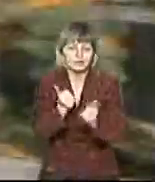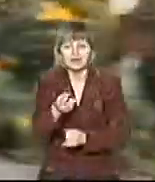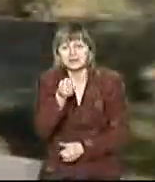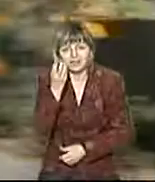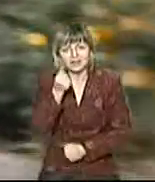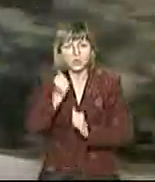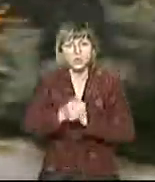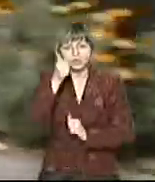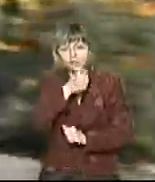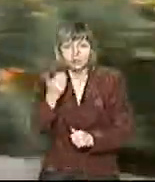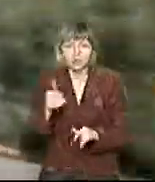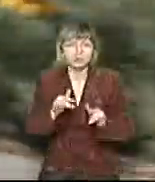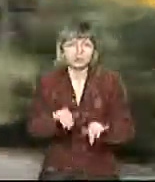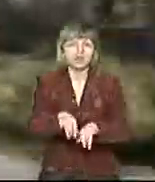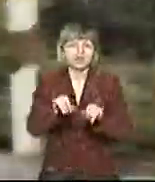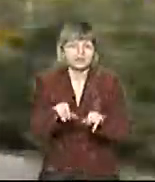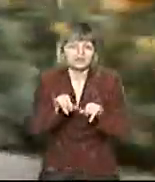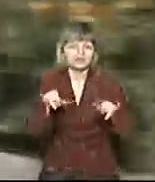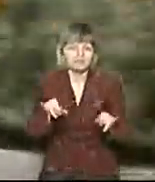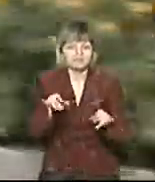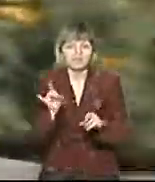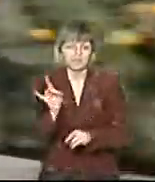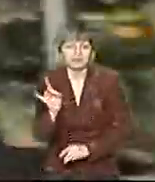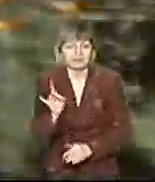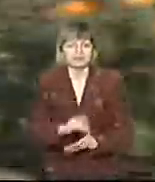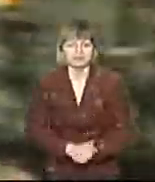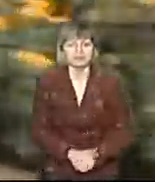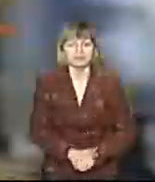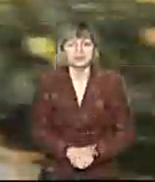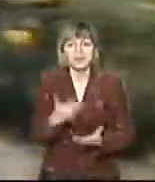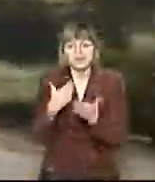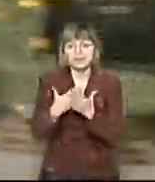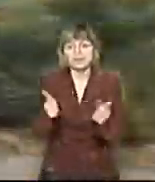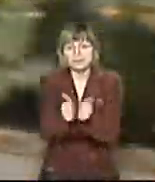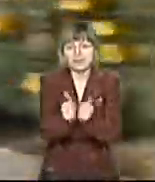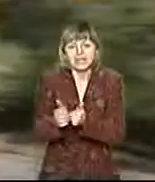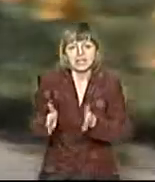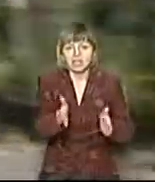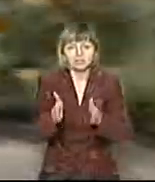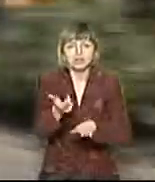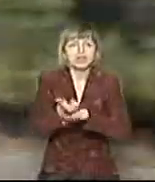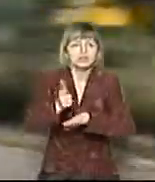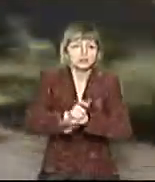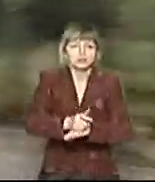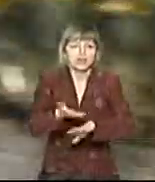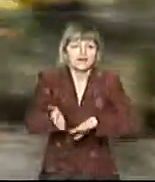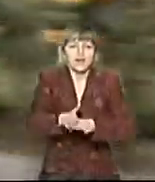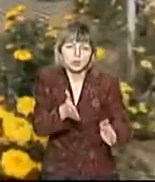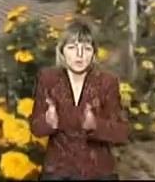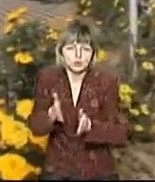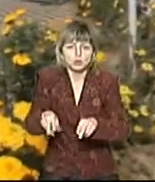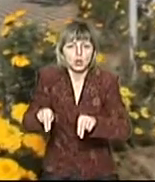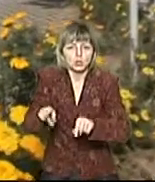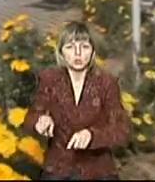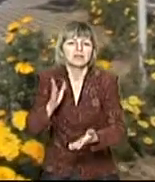Каже, з кожним роком його справа набирає все більших масштабів. Біля дороги надзвичайно важко підготовити ґрунт. Тут